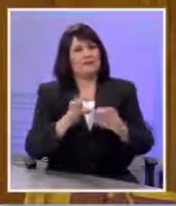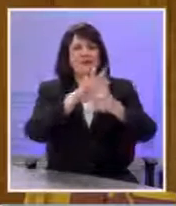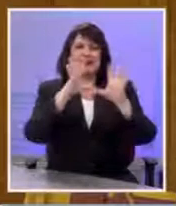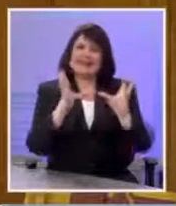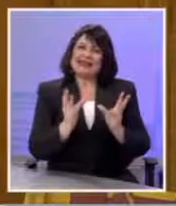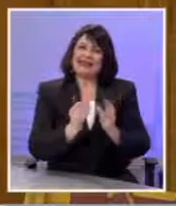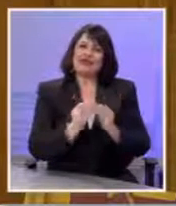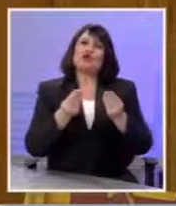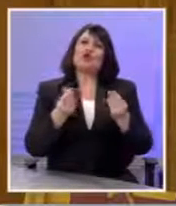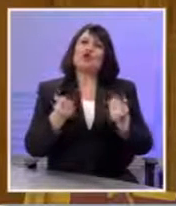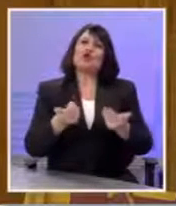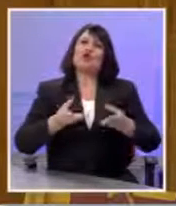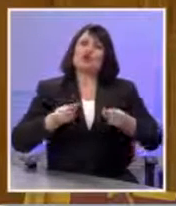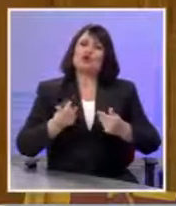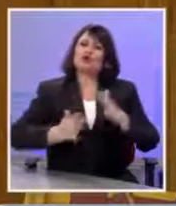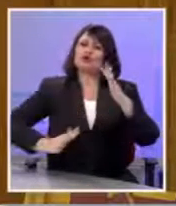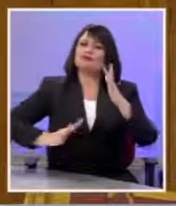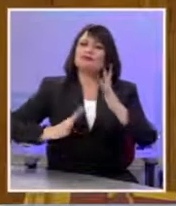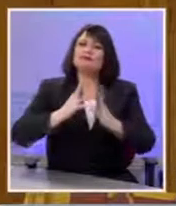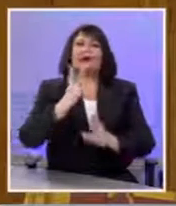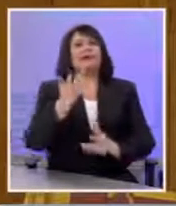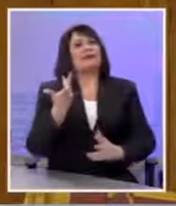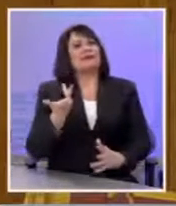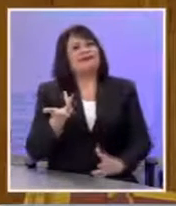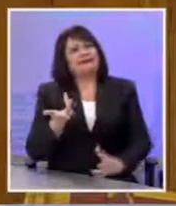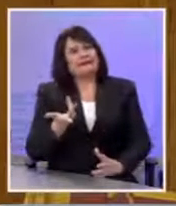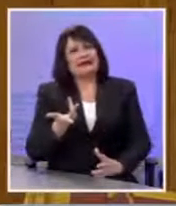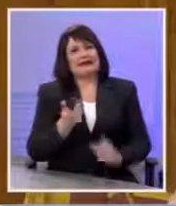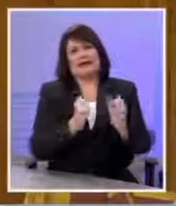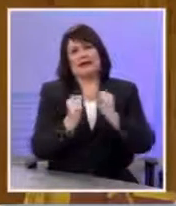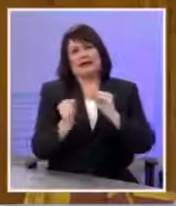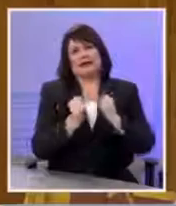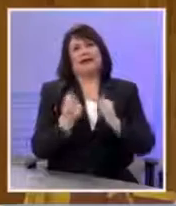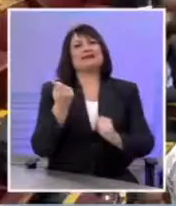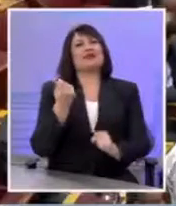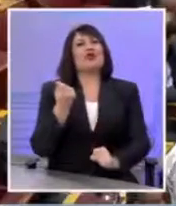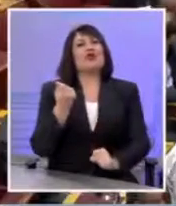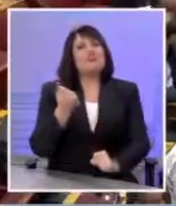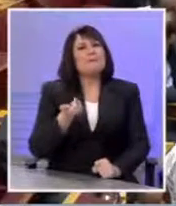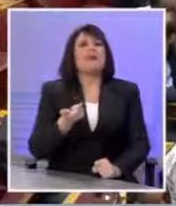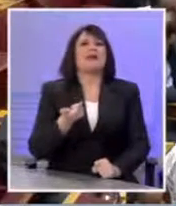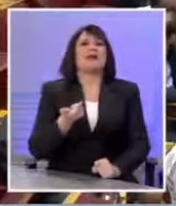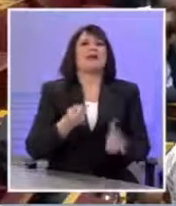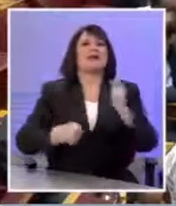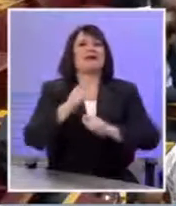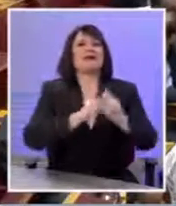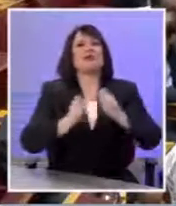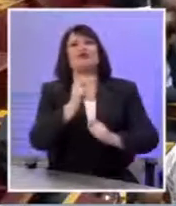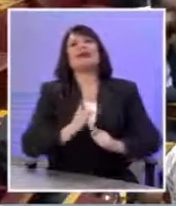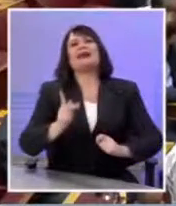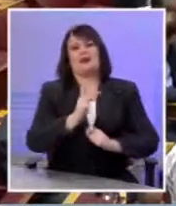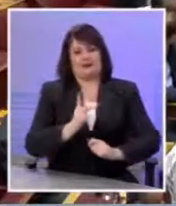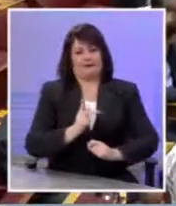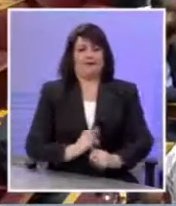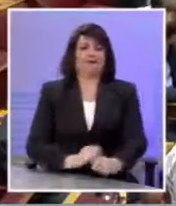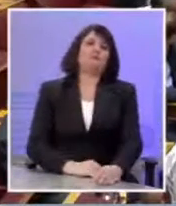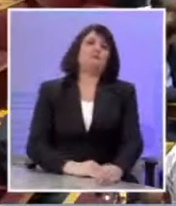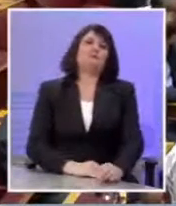του τρόπου ανάπτυξης της οικονομίας και συγκρότησης της κοινωνίας.